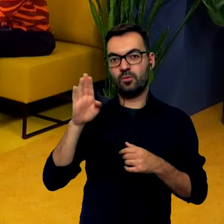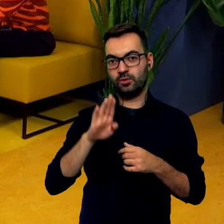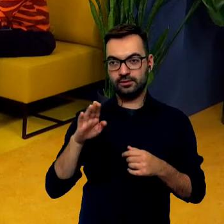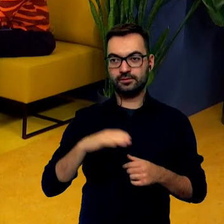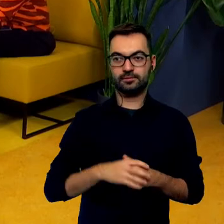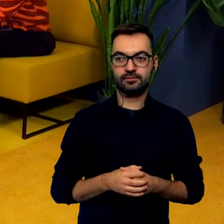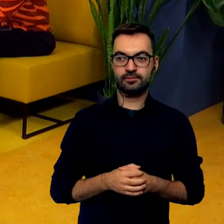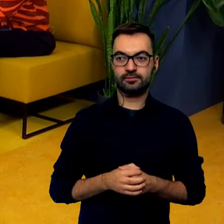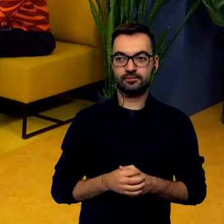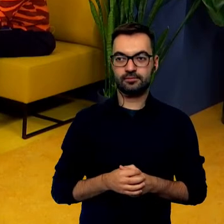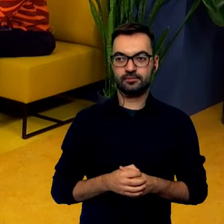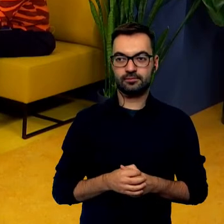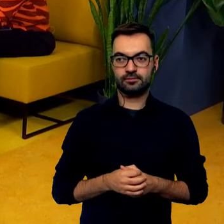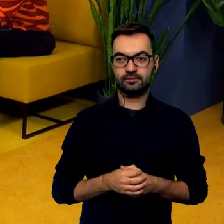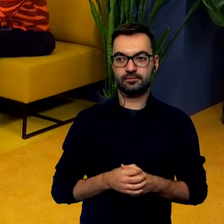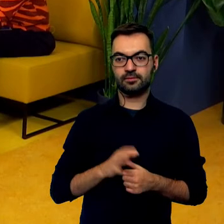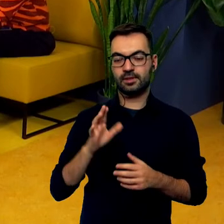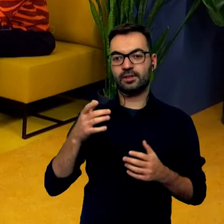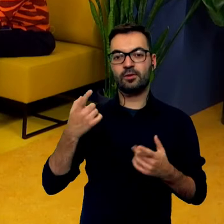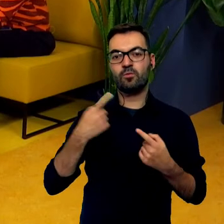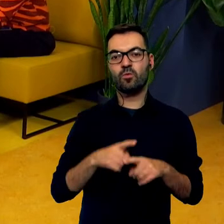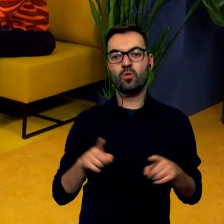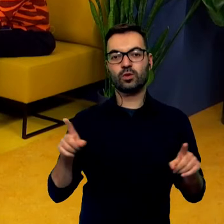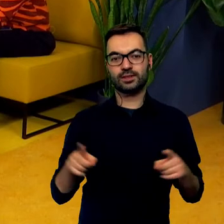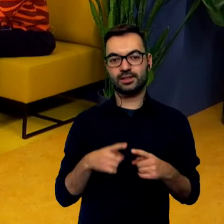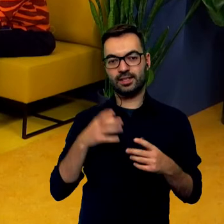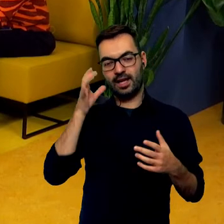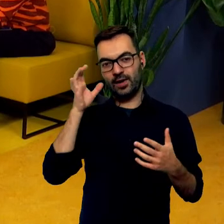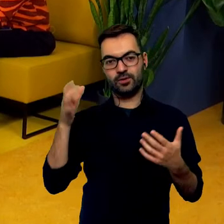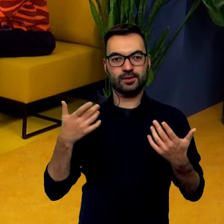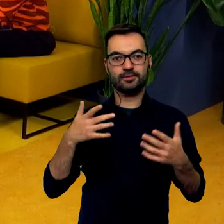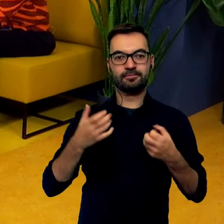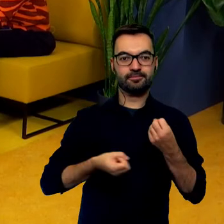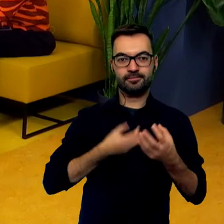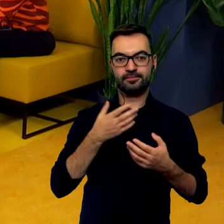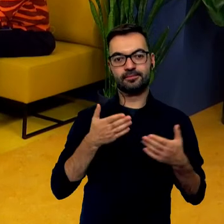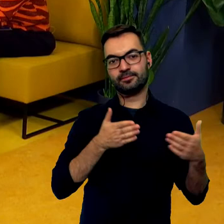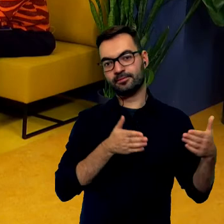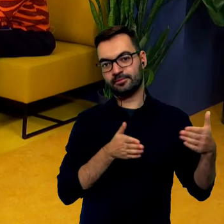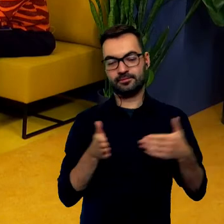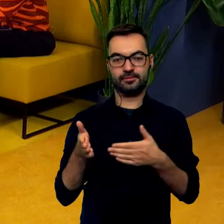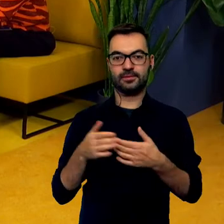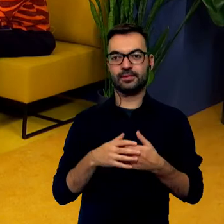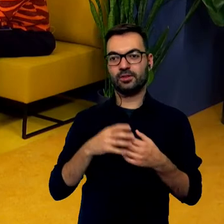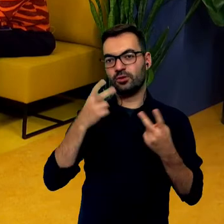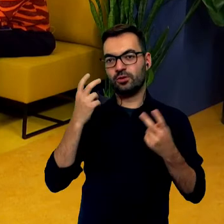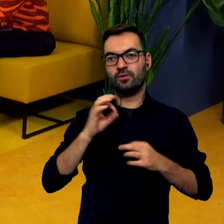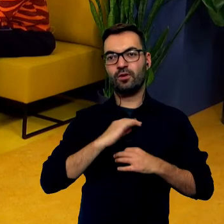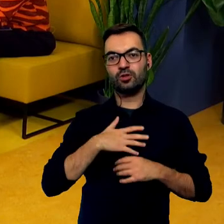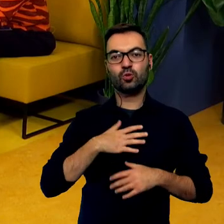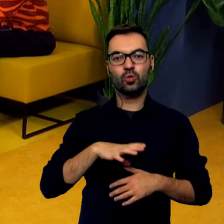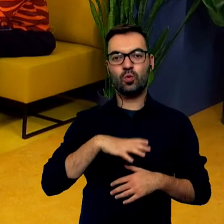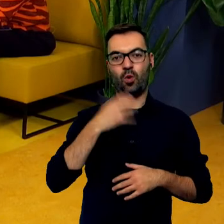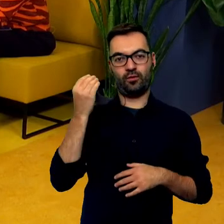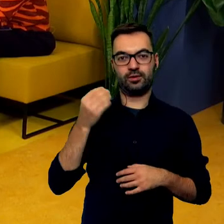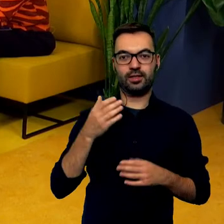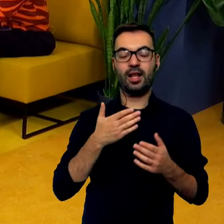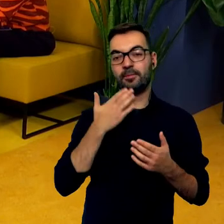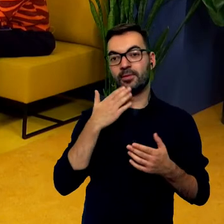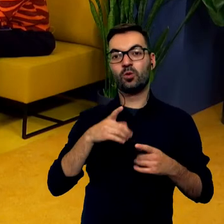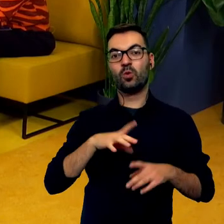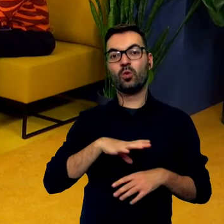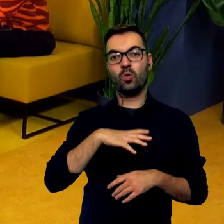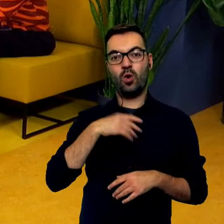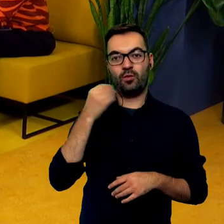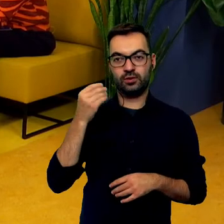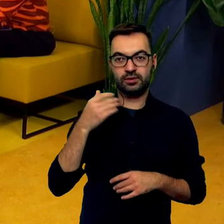Bóg. Że ich nawet twórczość muzyczna sprowadzała się do tego, żeby odkryć swoją duchowość, albo poprzez